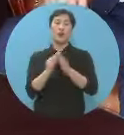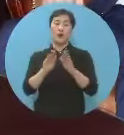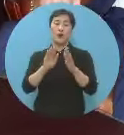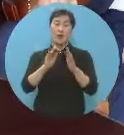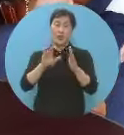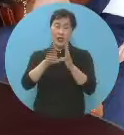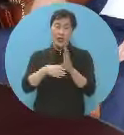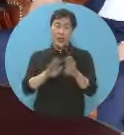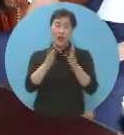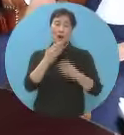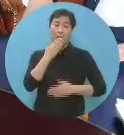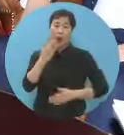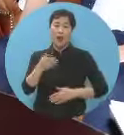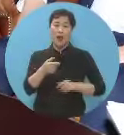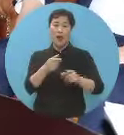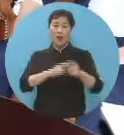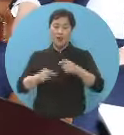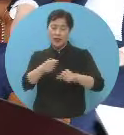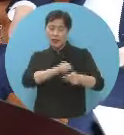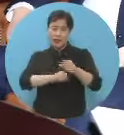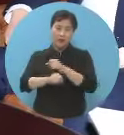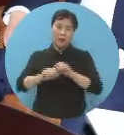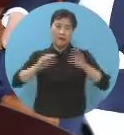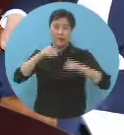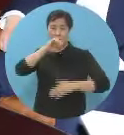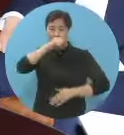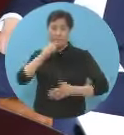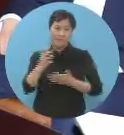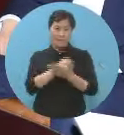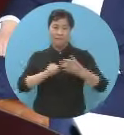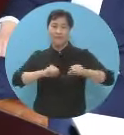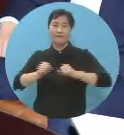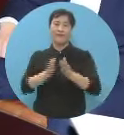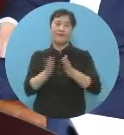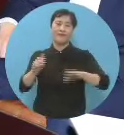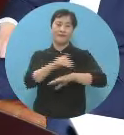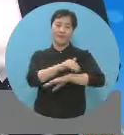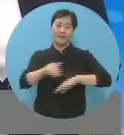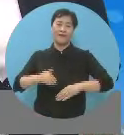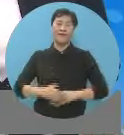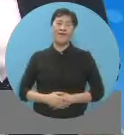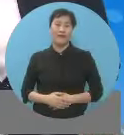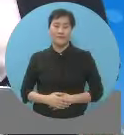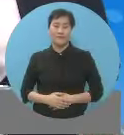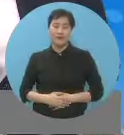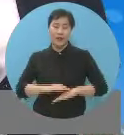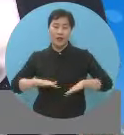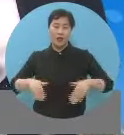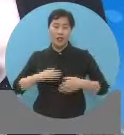시대가 열리도록 더욱 적극적으로 국고 확보에 나설 계획입니다.